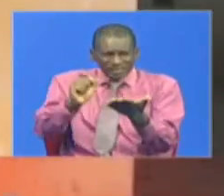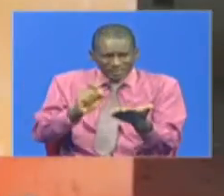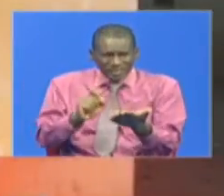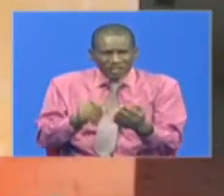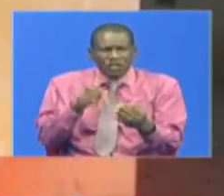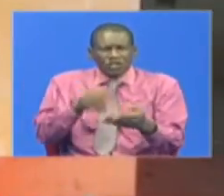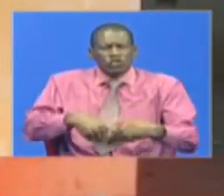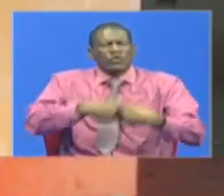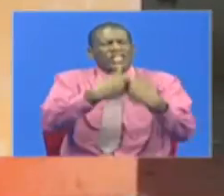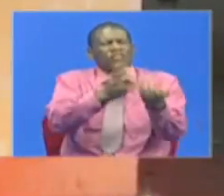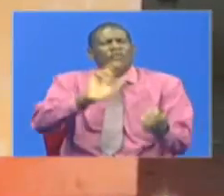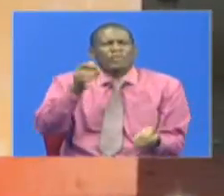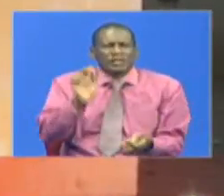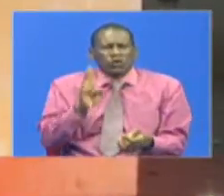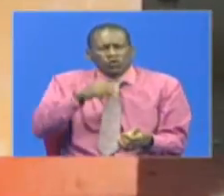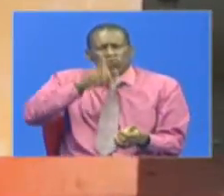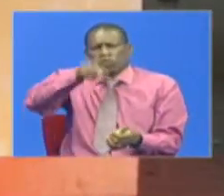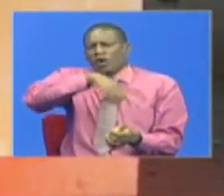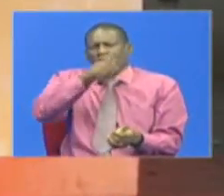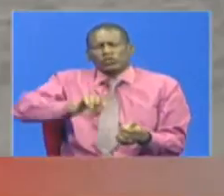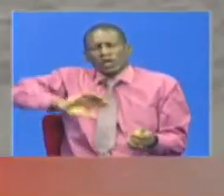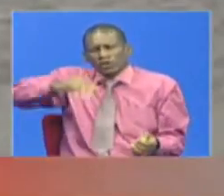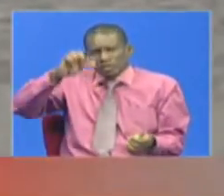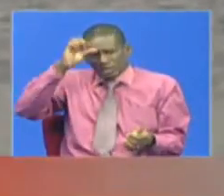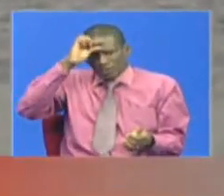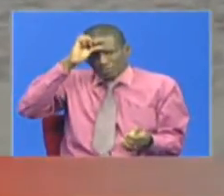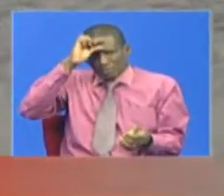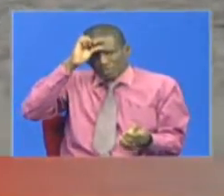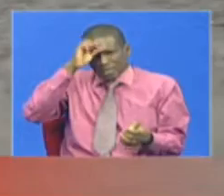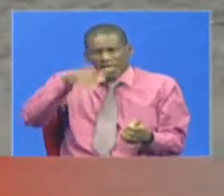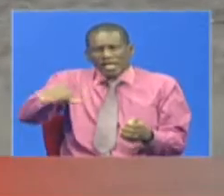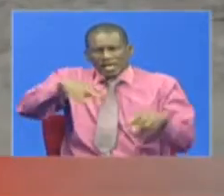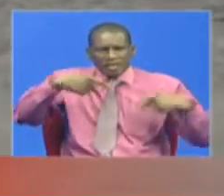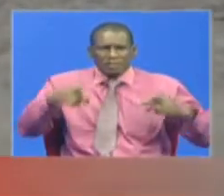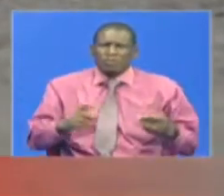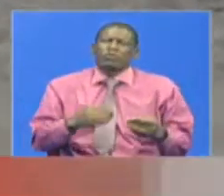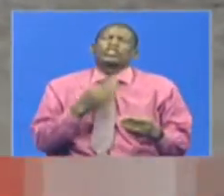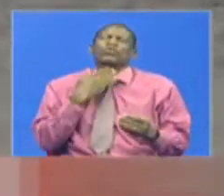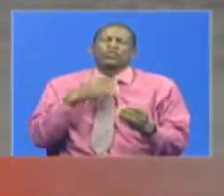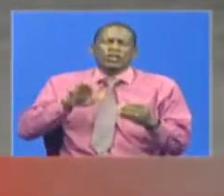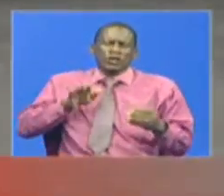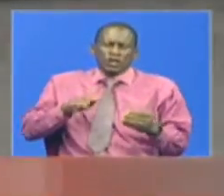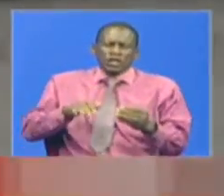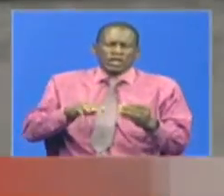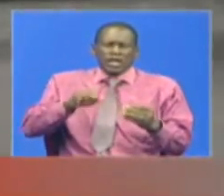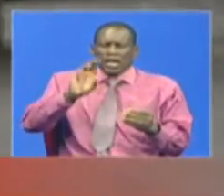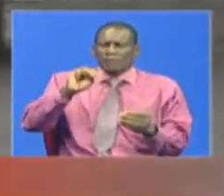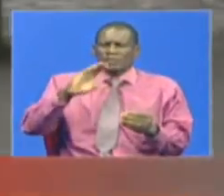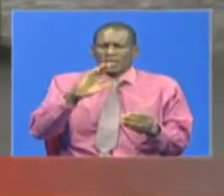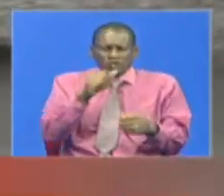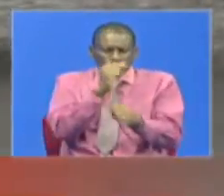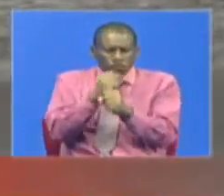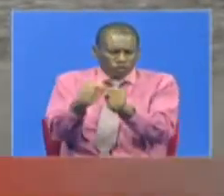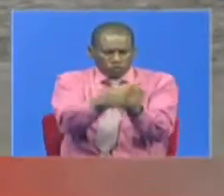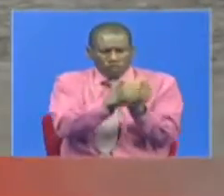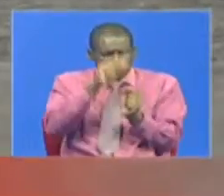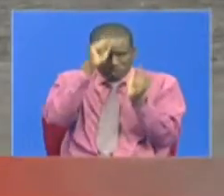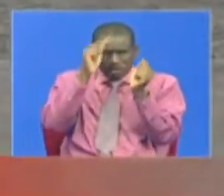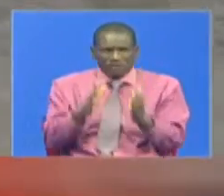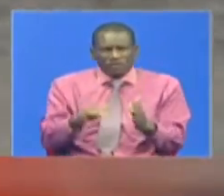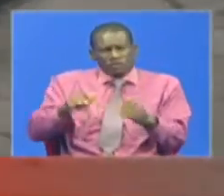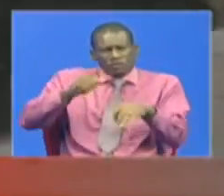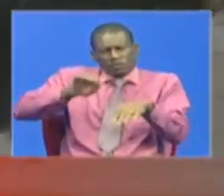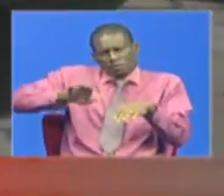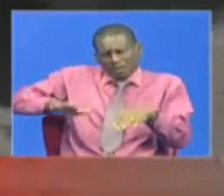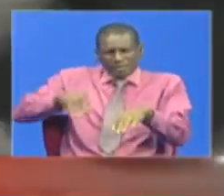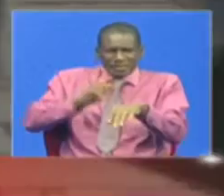waziwasilishe kwa rais avunje serikali ya kaunti. Wakazi wamewataka wawakilishi wa wadi wafanye kazi na gavana kwa muda uliosalia,